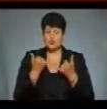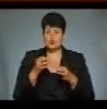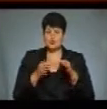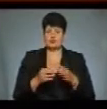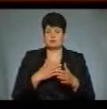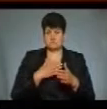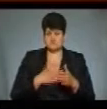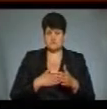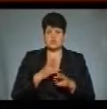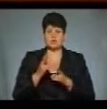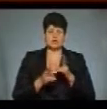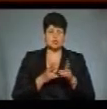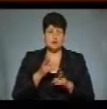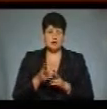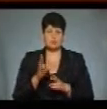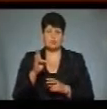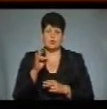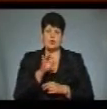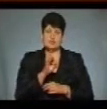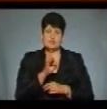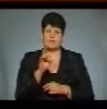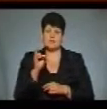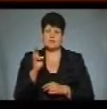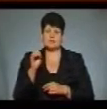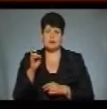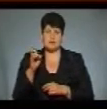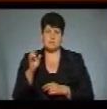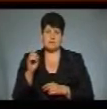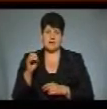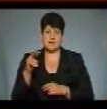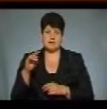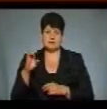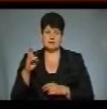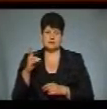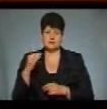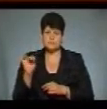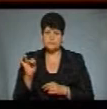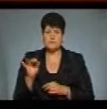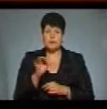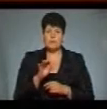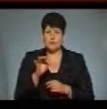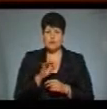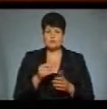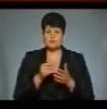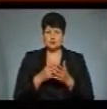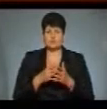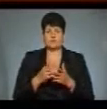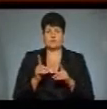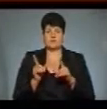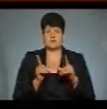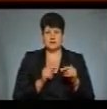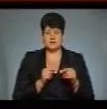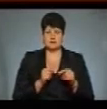задовольнив позов Ростислава Небельського про скасування рішення виконавчого комітету Тернопільської міськради про тарифи на перевезення